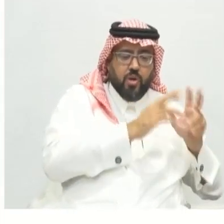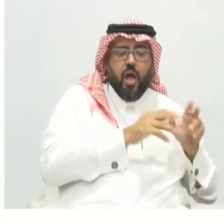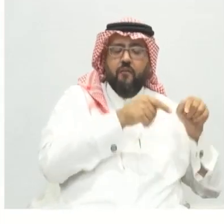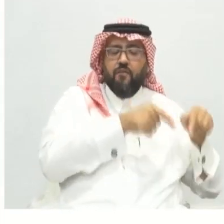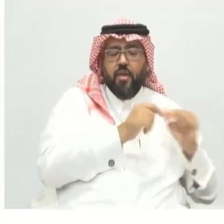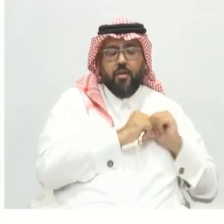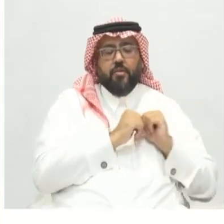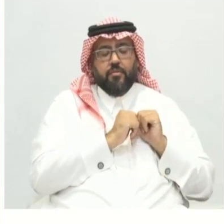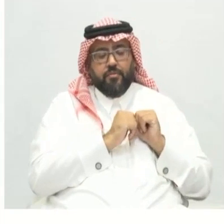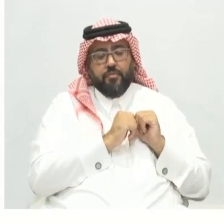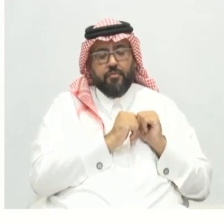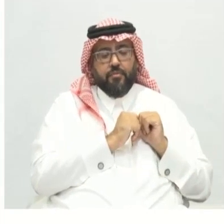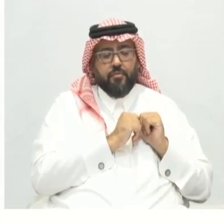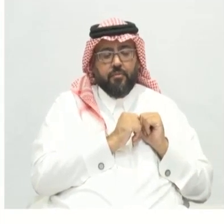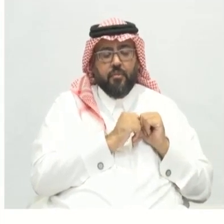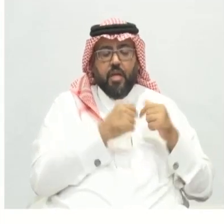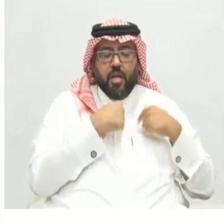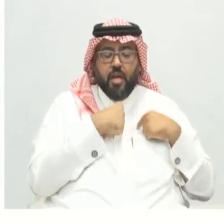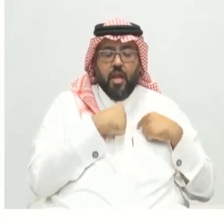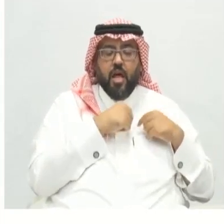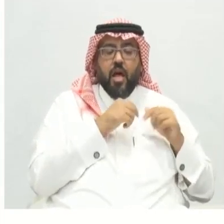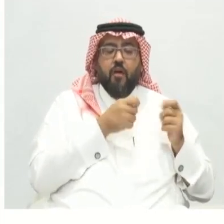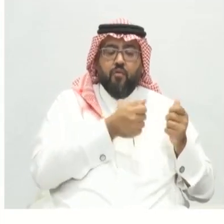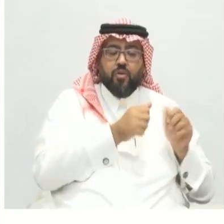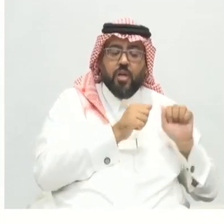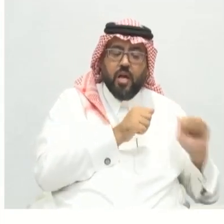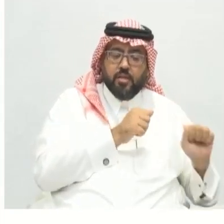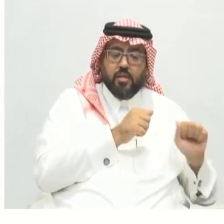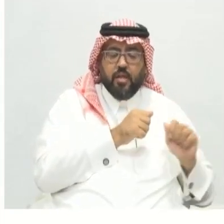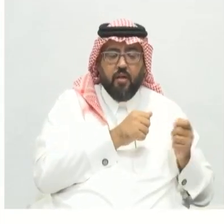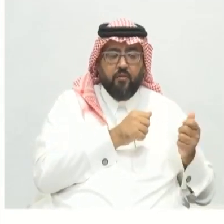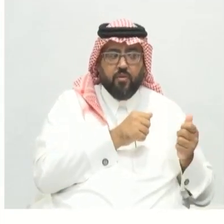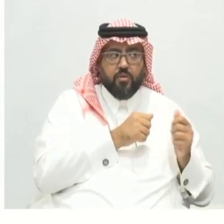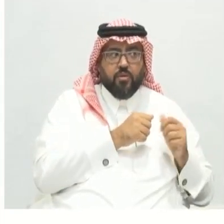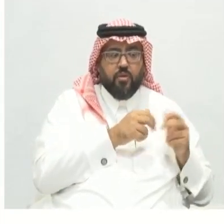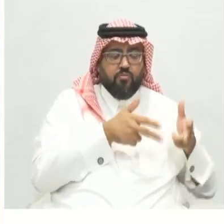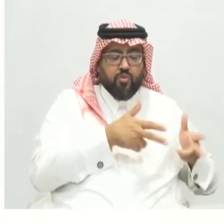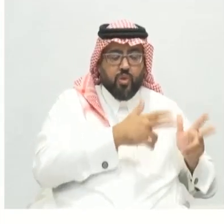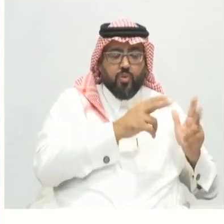يوجد لدينا الميزانيه المخصصه وهي تكلفه